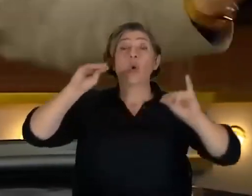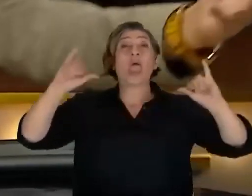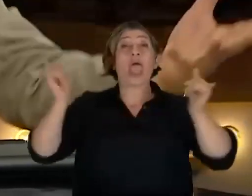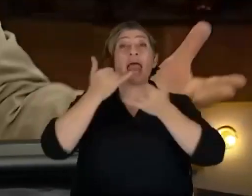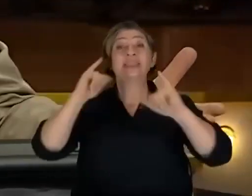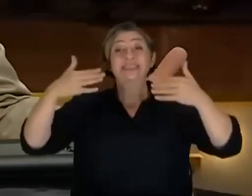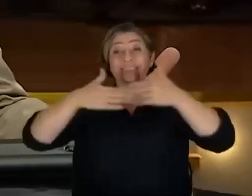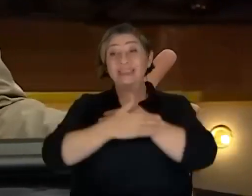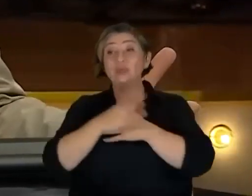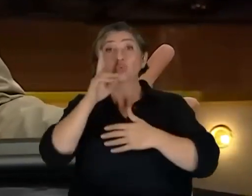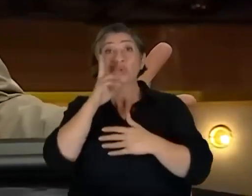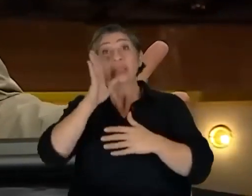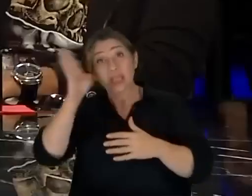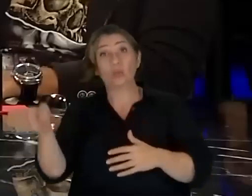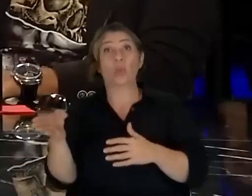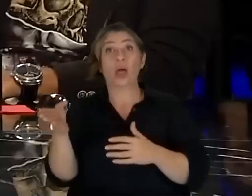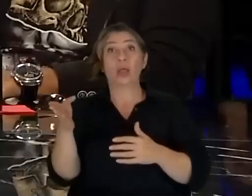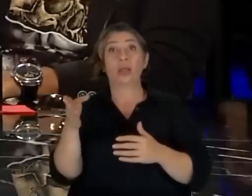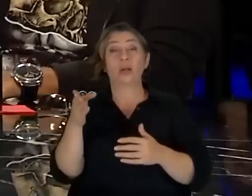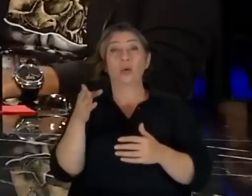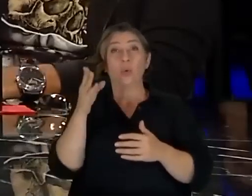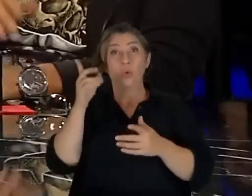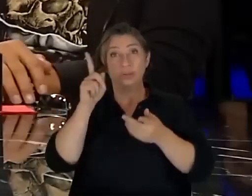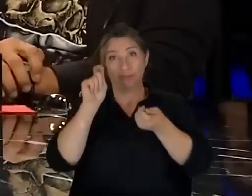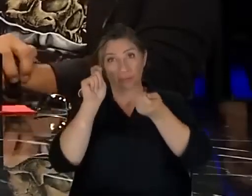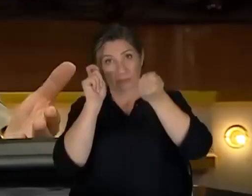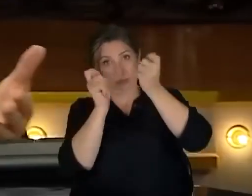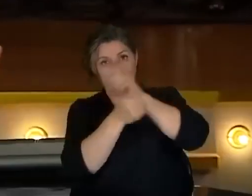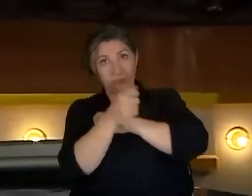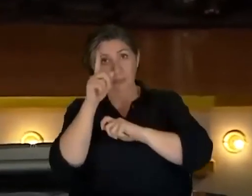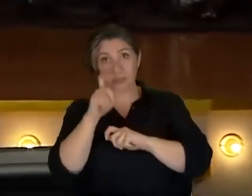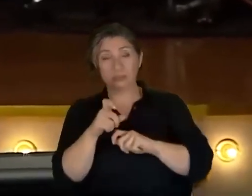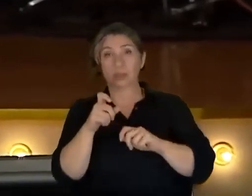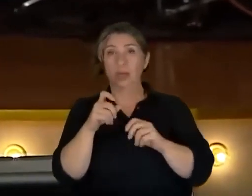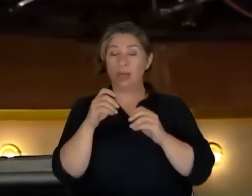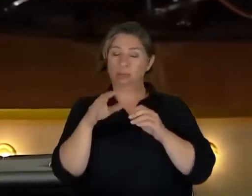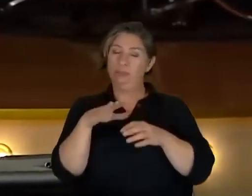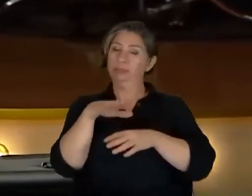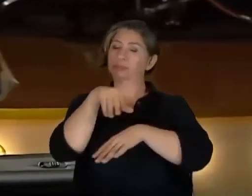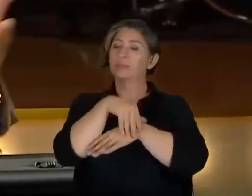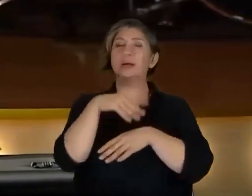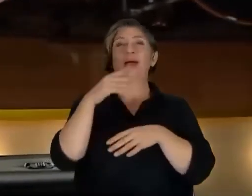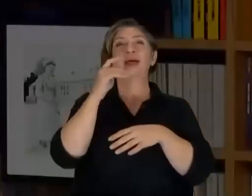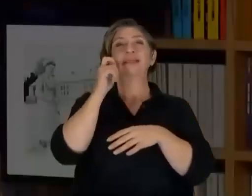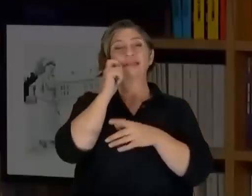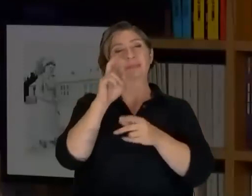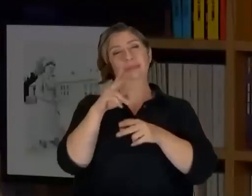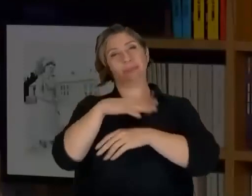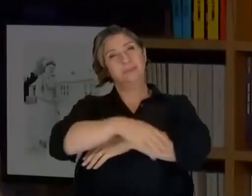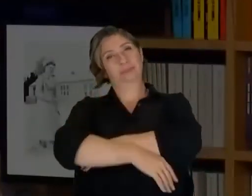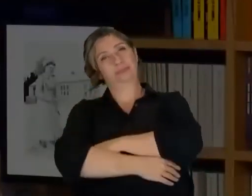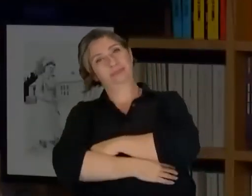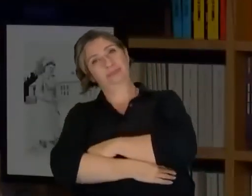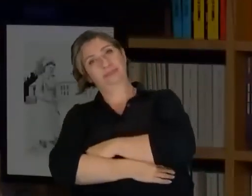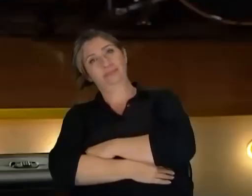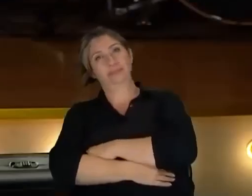eğlenceli bir gecenin sonunda filan da gidiyorlar. Orada evet. Şeye mi dönüşüyorlar yani? Ayine katılmış gibi oturmuyorlar herhalde öyle bir eğlence.